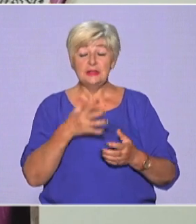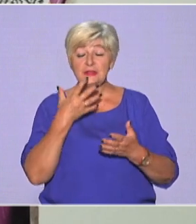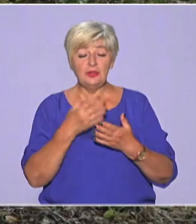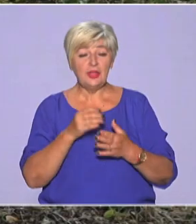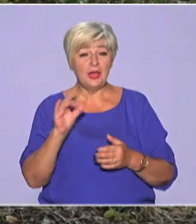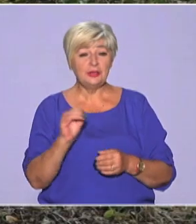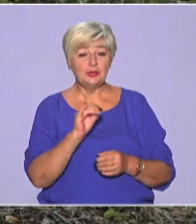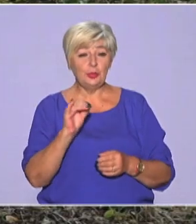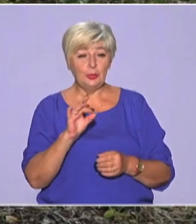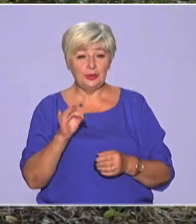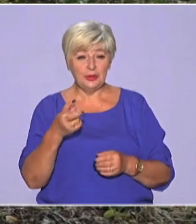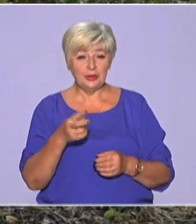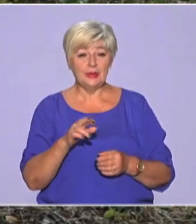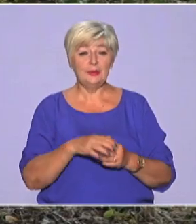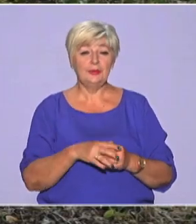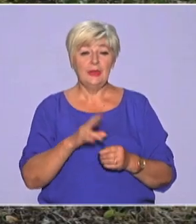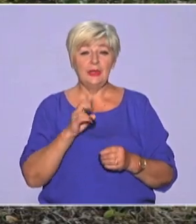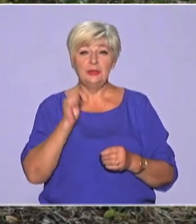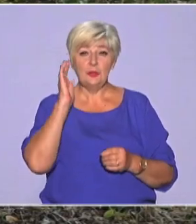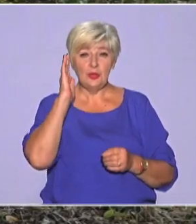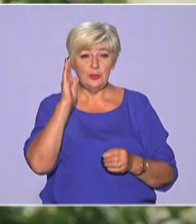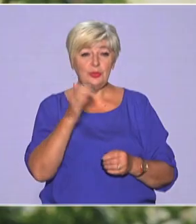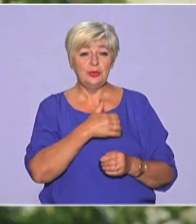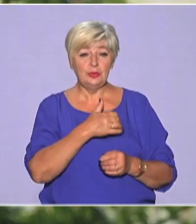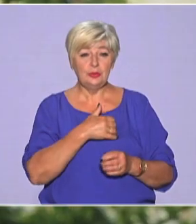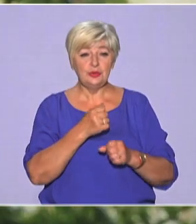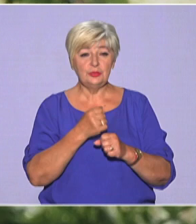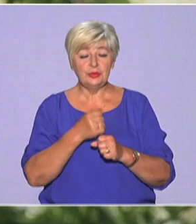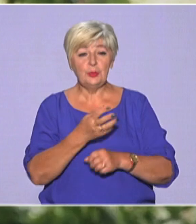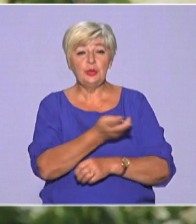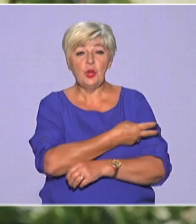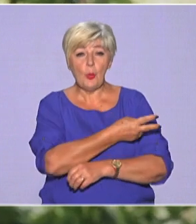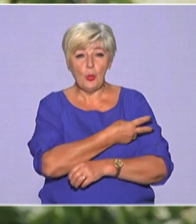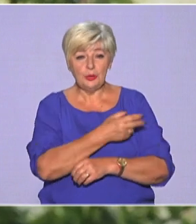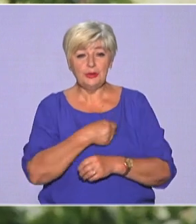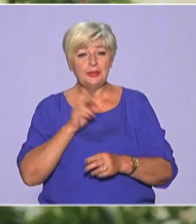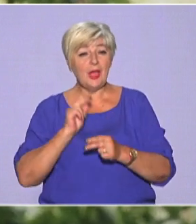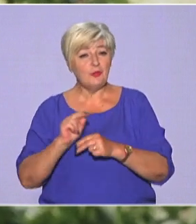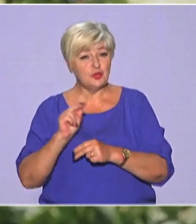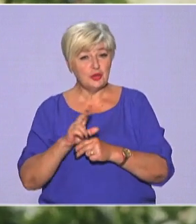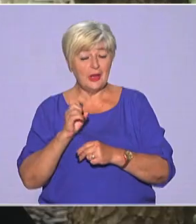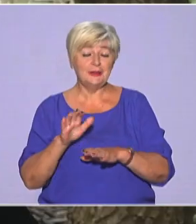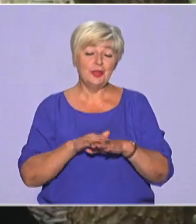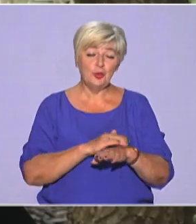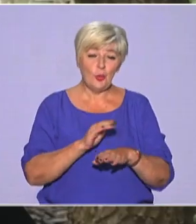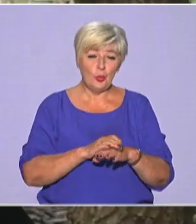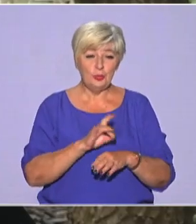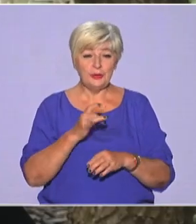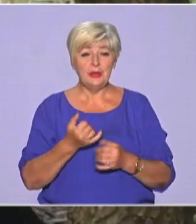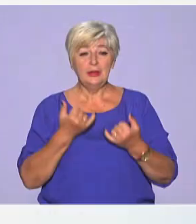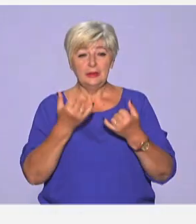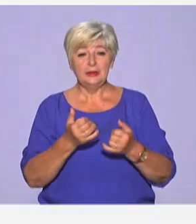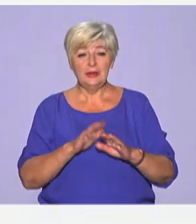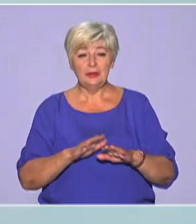історія. На майбутнє хочемо зробити мультик, ну такий навчальний, добрий для